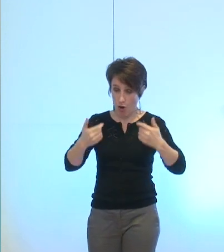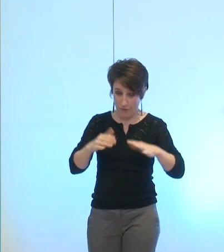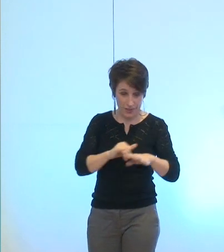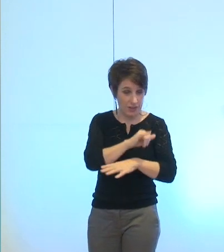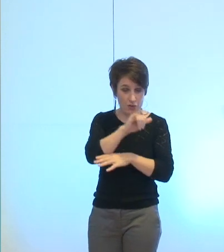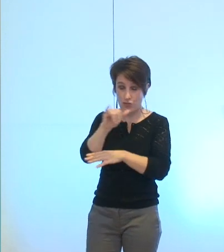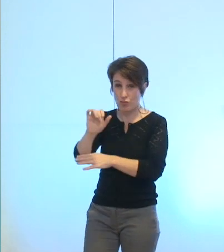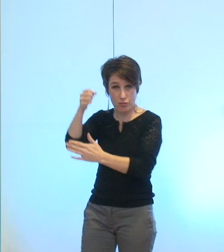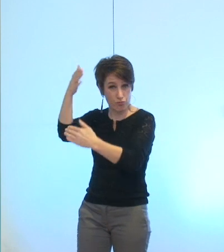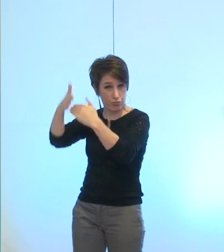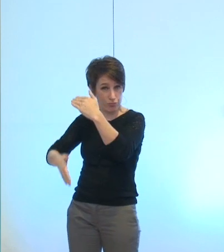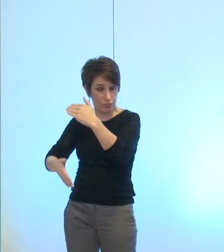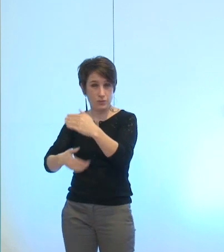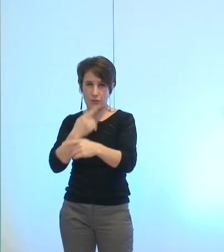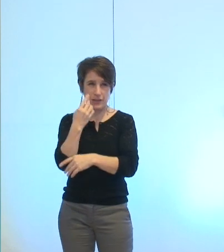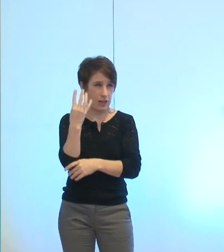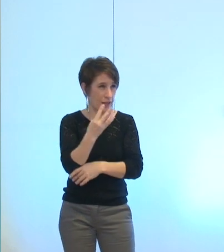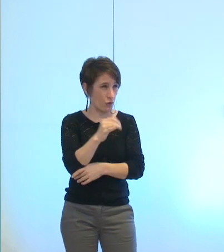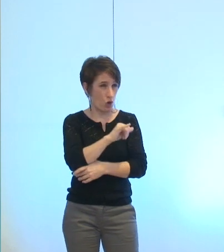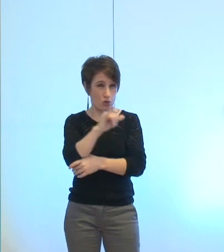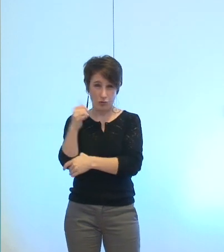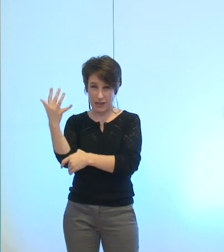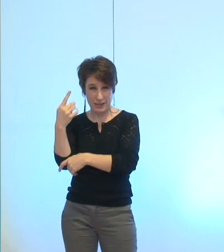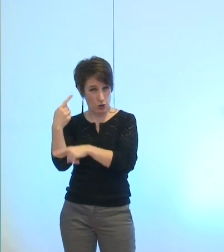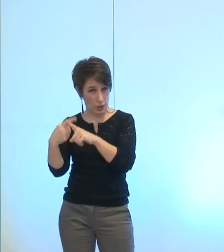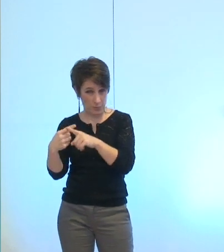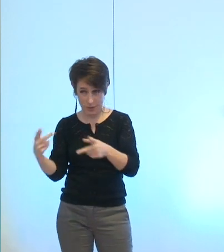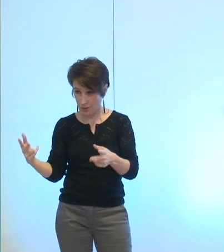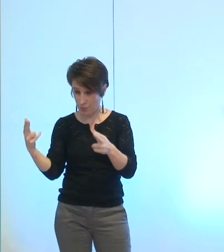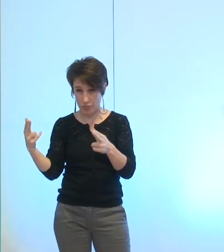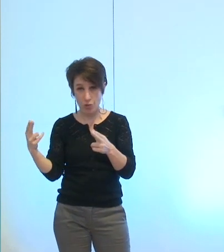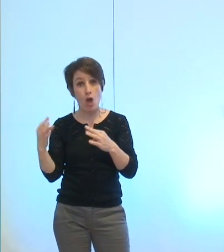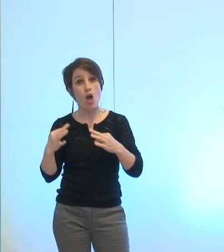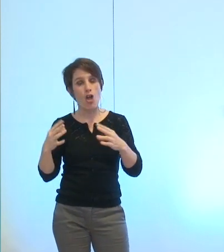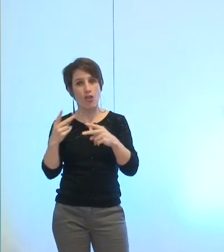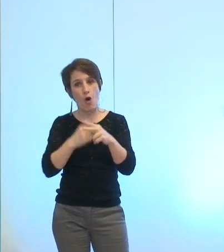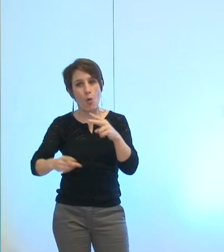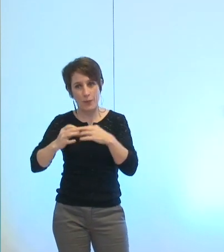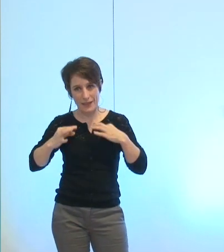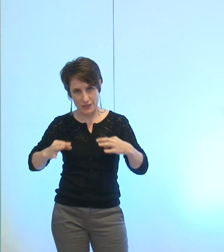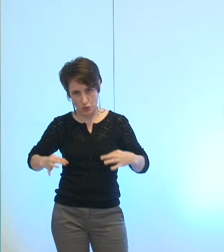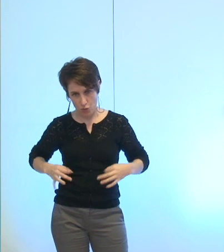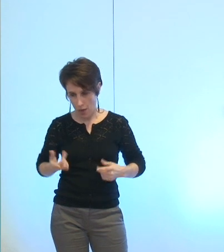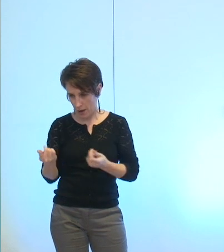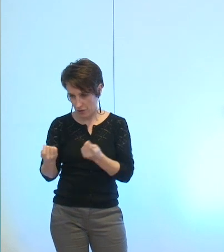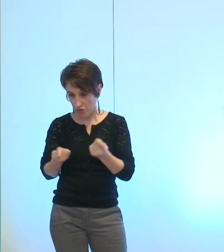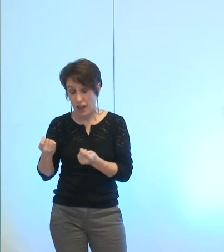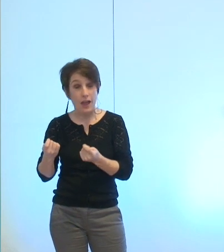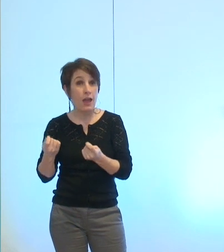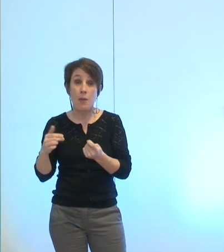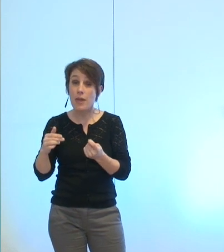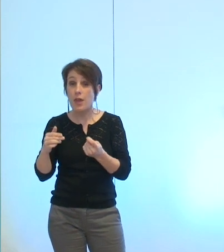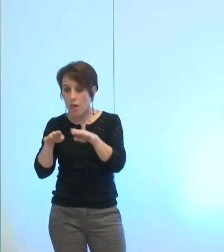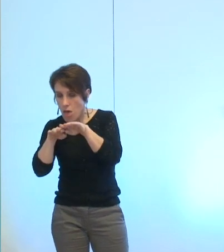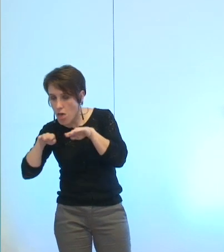fin de l'école de 4h jusqu'à 5h0 le temps périscolaire sans distinguer sans